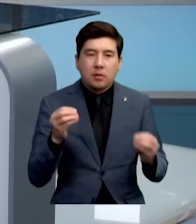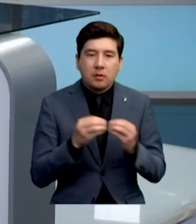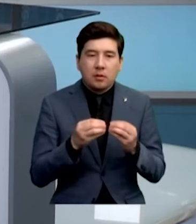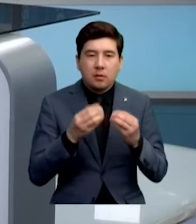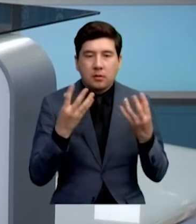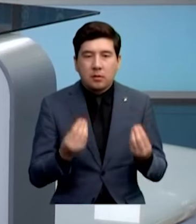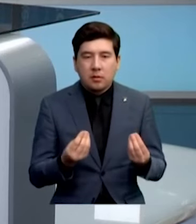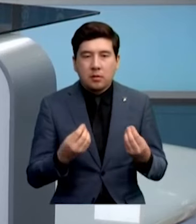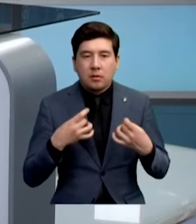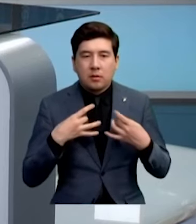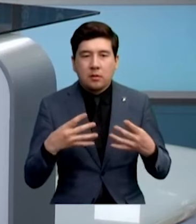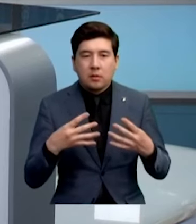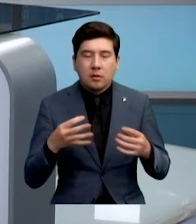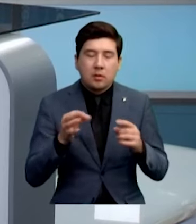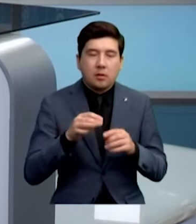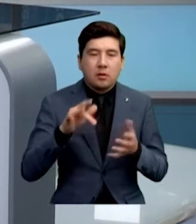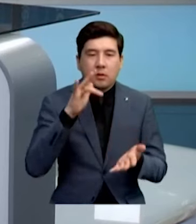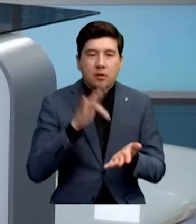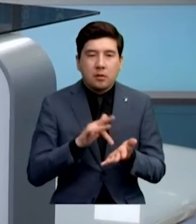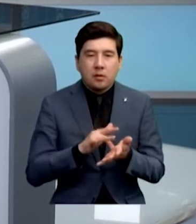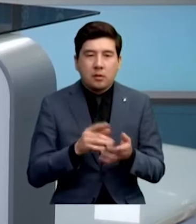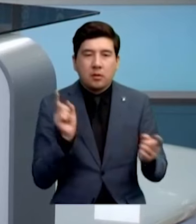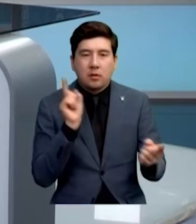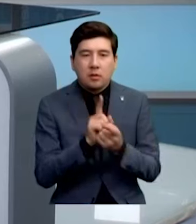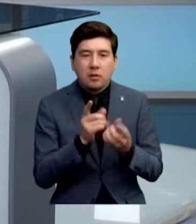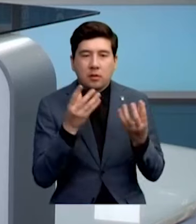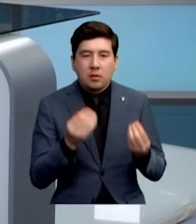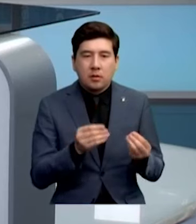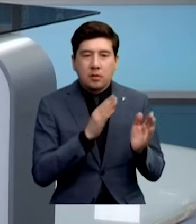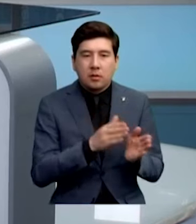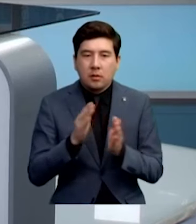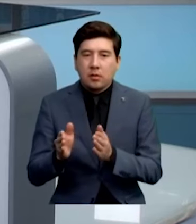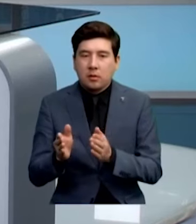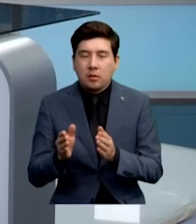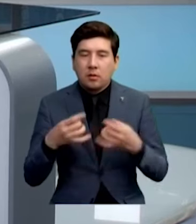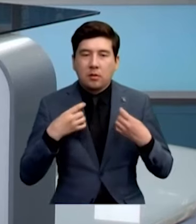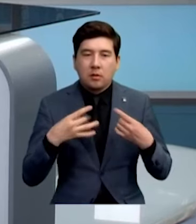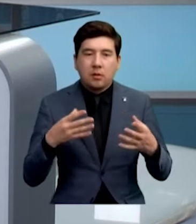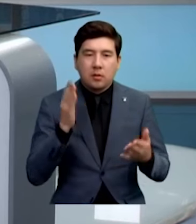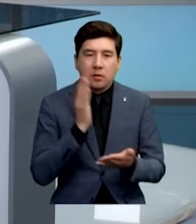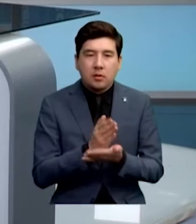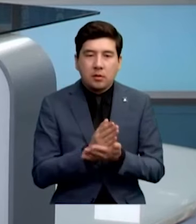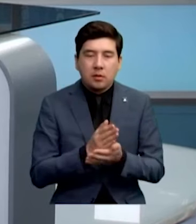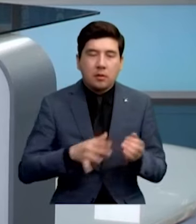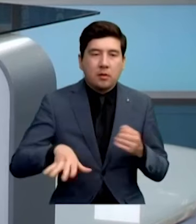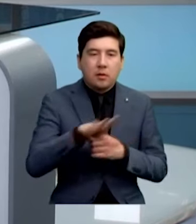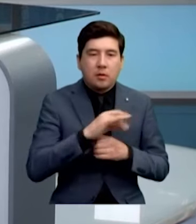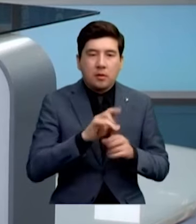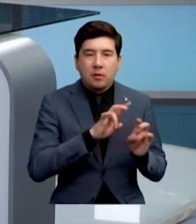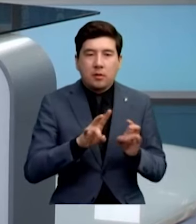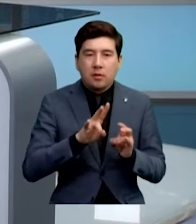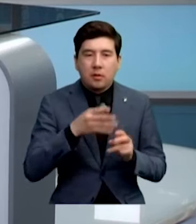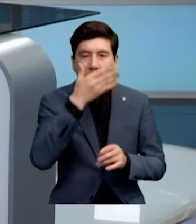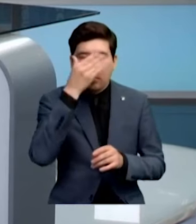атап өтуді мақсат тұтқан қалада бүгінгі көрісу күні бір емес, бірнеше жерде тойланды. Барлығында салт-дәстүріміз салтанат құрып, ұмыт